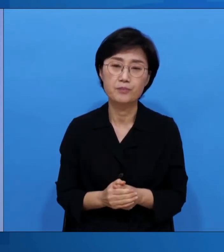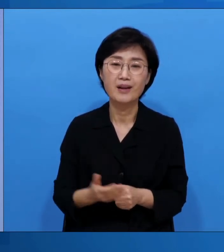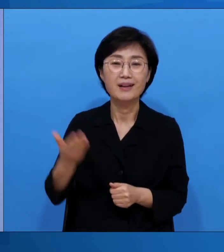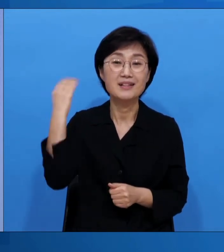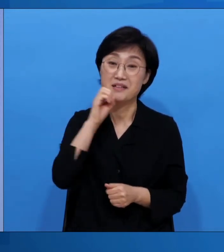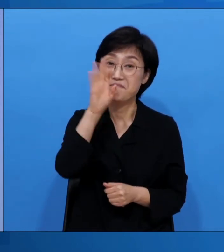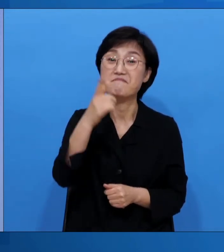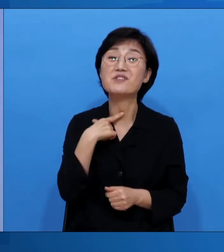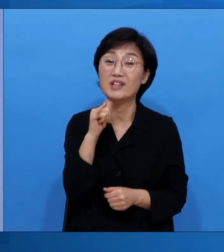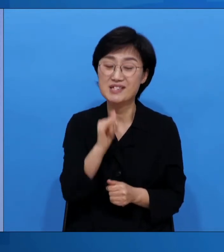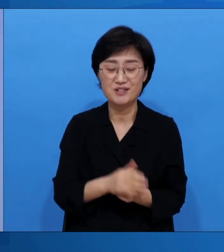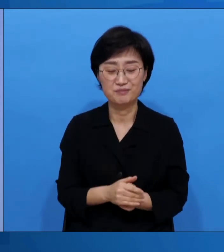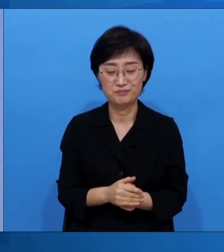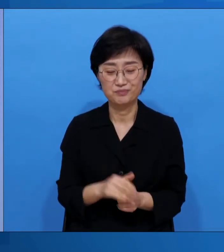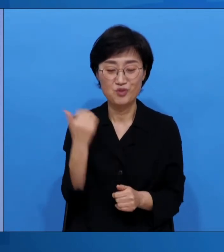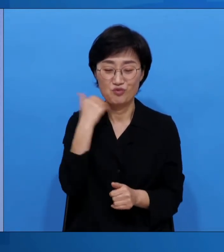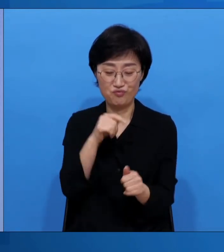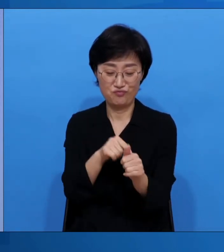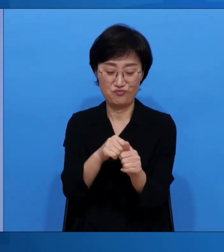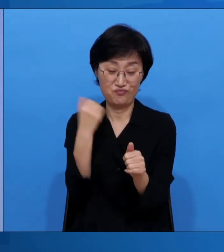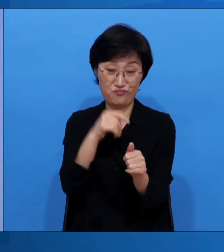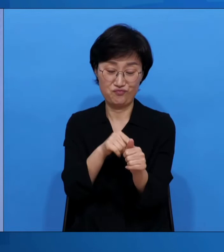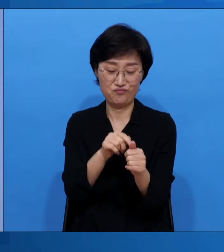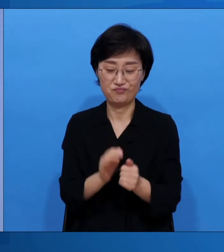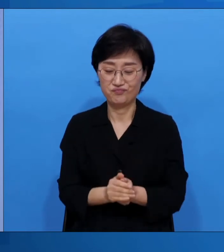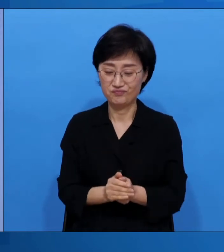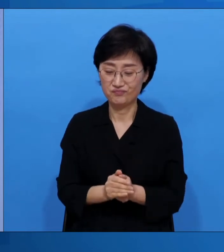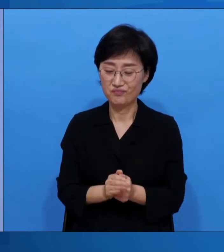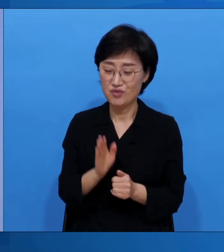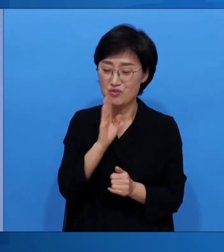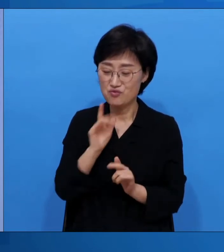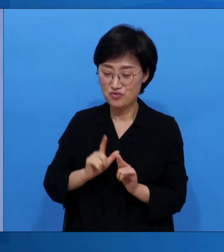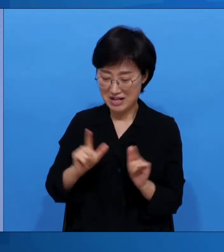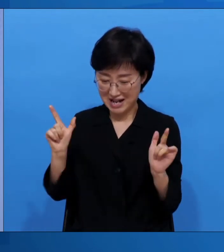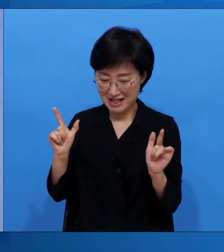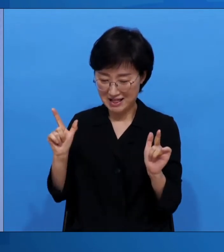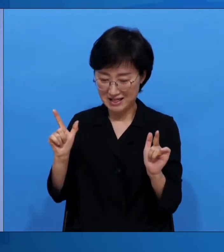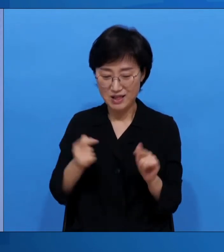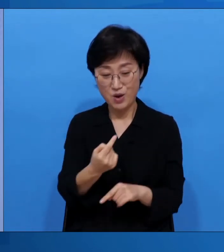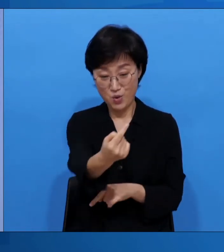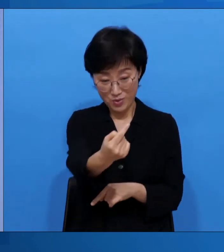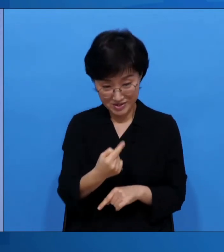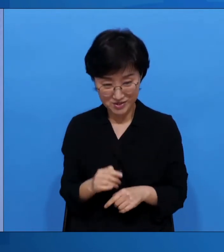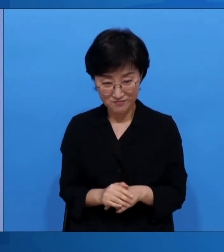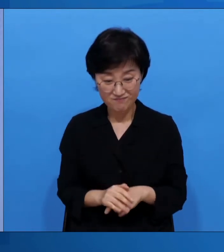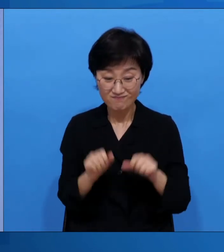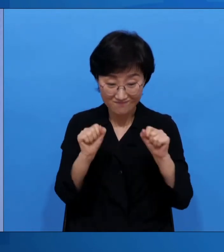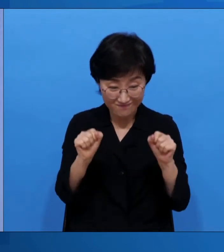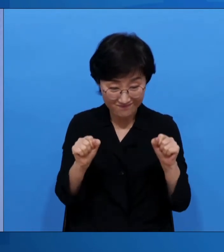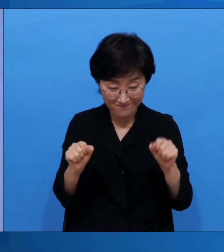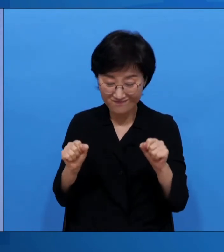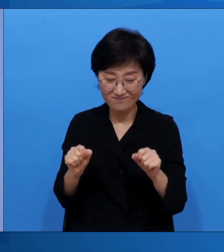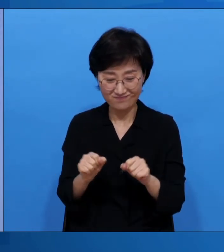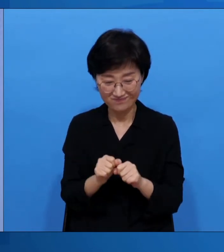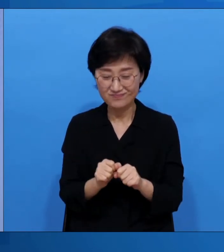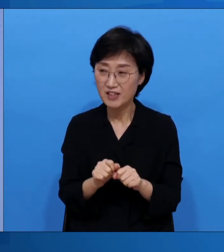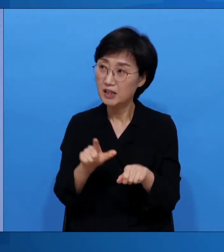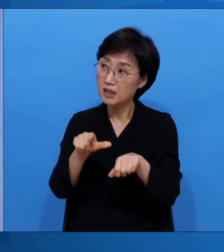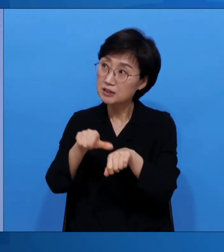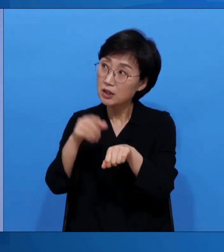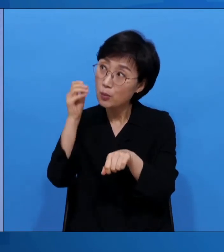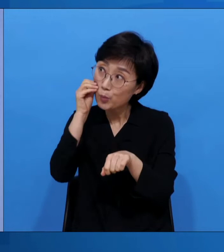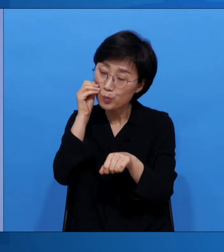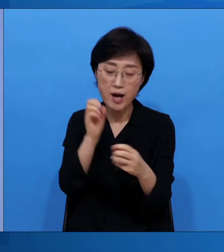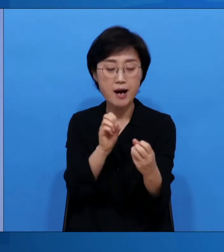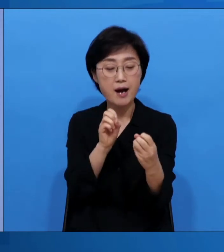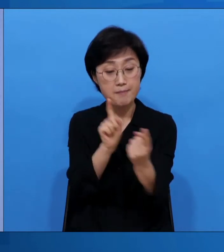톡 주일날 낸도 인사하면서 톡 주일 오면 나오면 이제 얘기해 빈 시간 나면 이렇게 얘기하는데 I'll meet with this person, and if we had free time